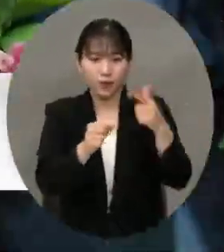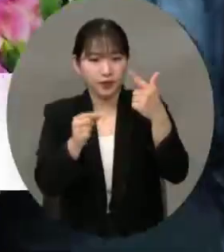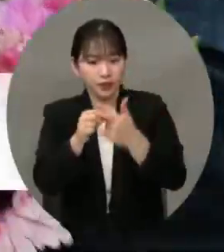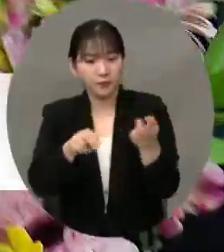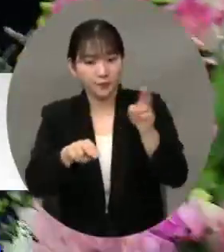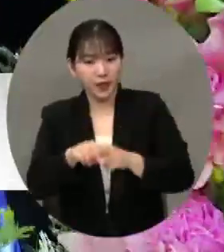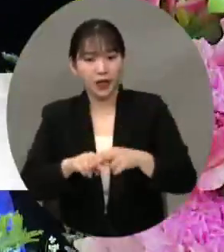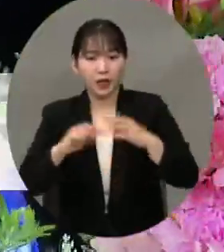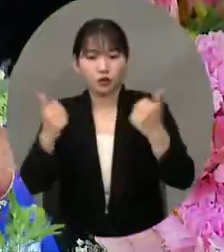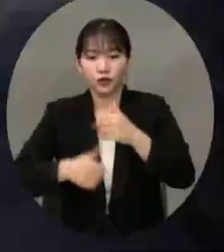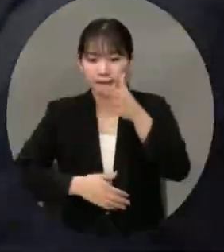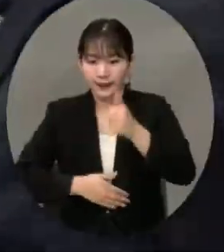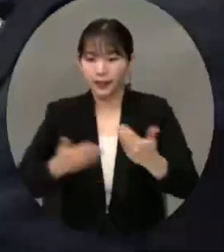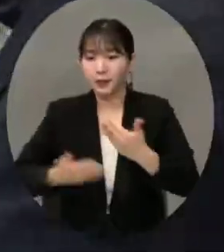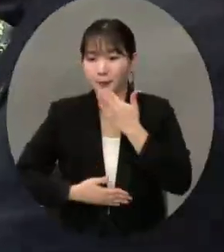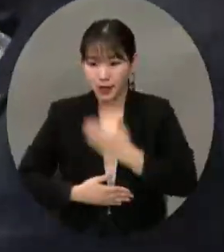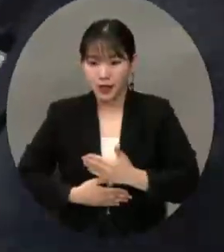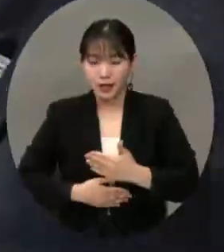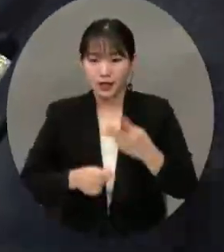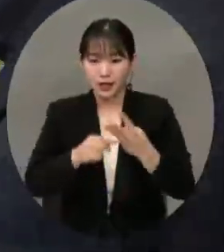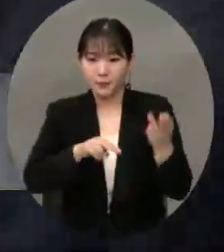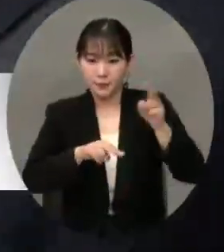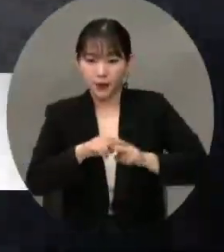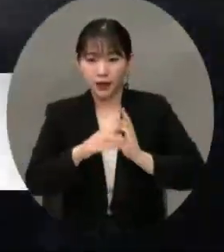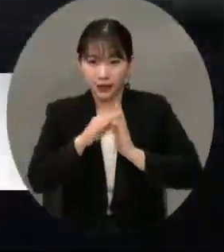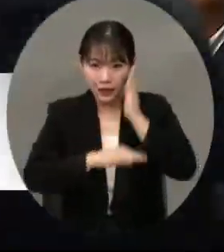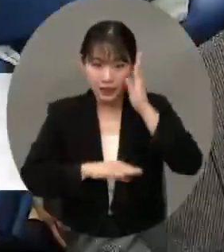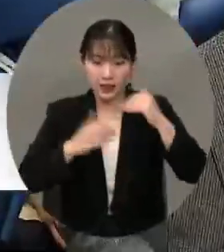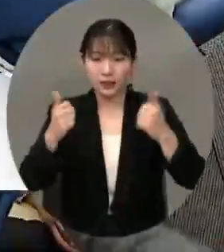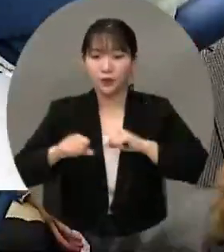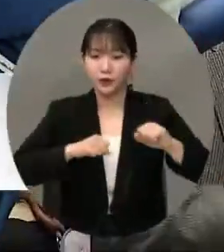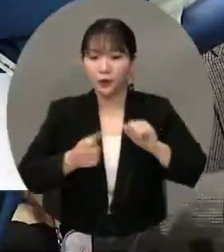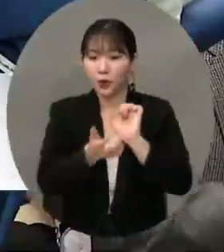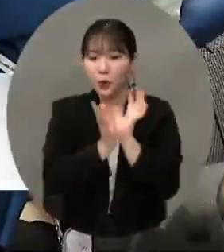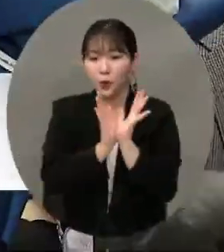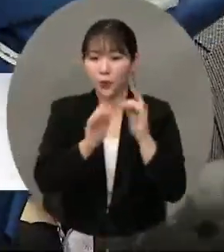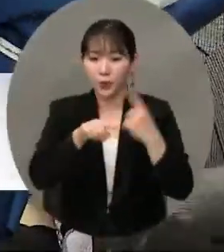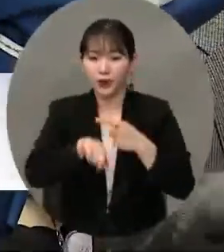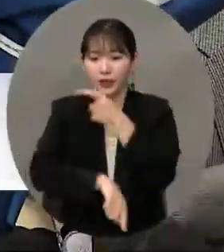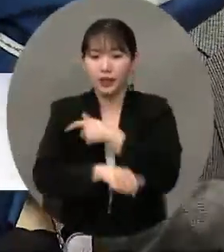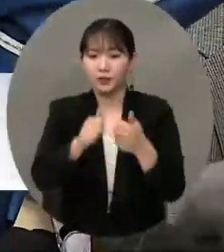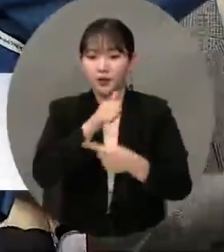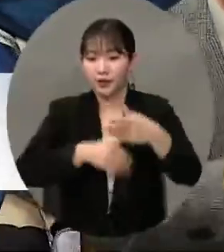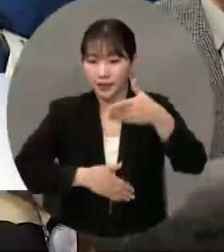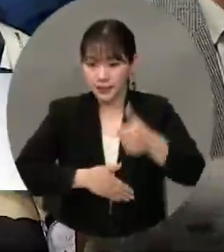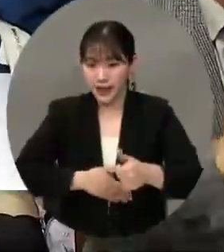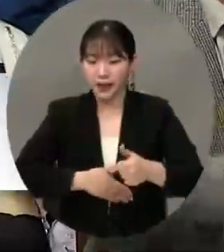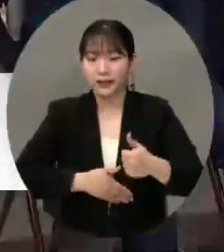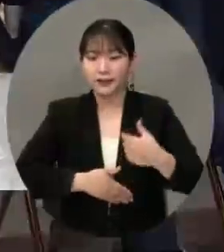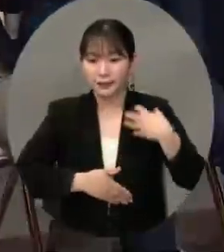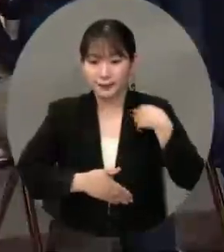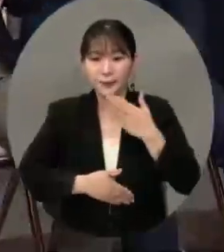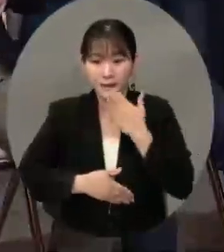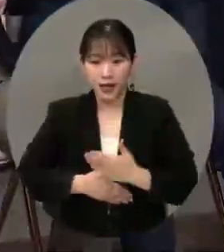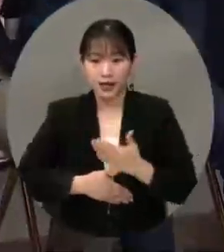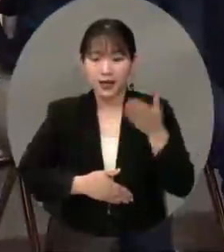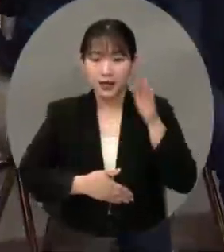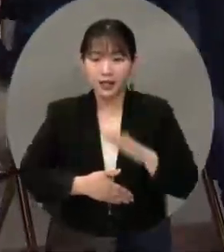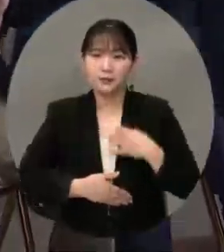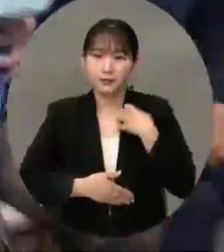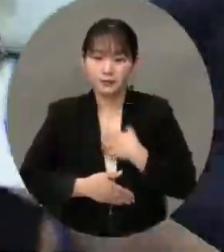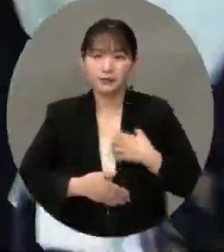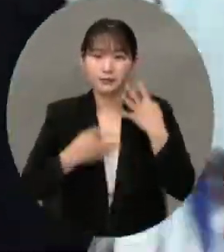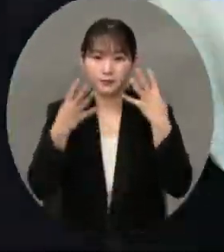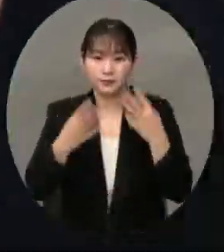국회의장을 맡을 수 있습니다. 3선 이상은 의정활동의 꽃이라고 하는 상임위원회 위원장 자리에 배치됩니다. 하지만 우려도